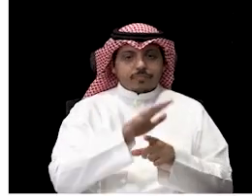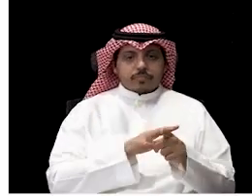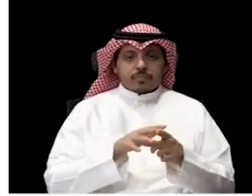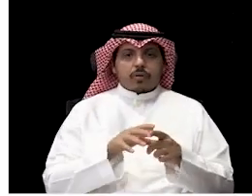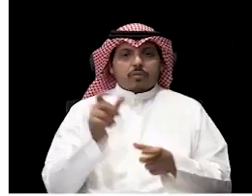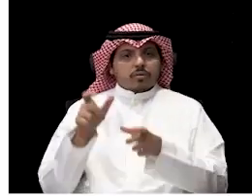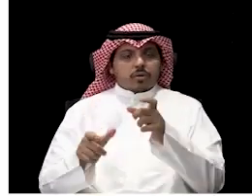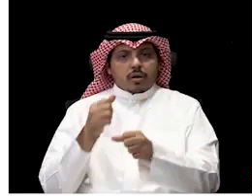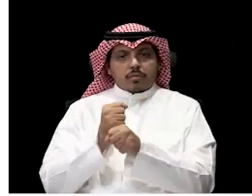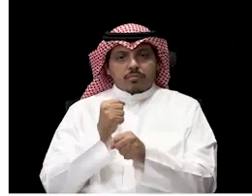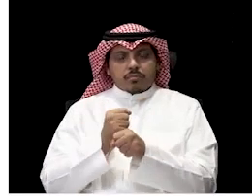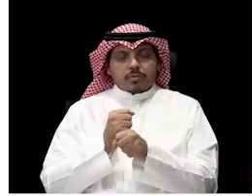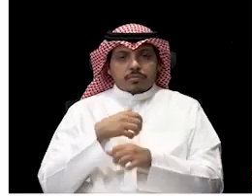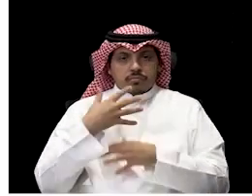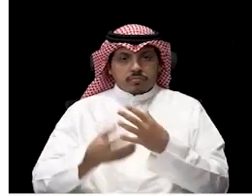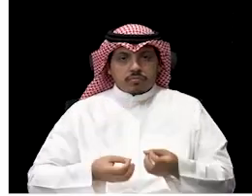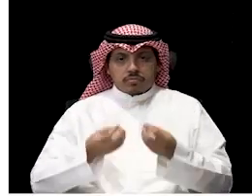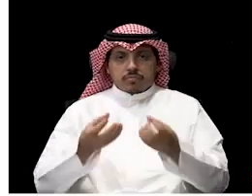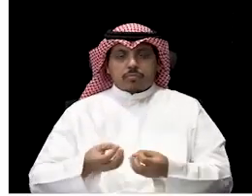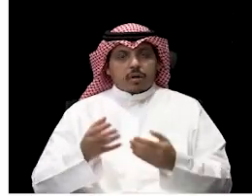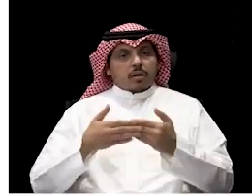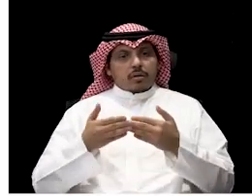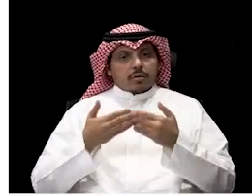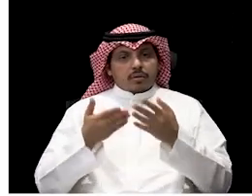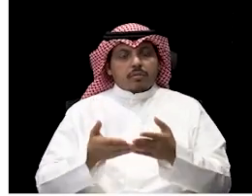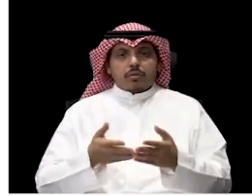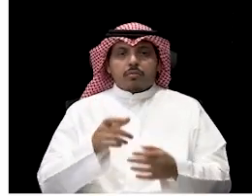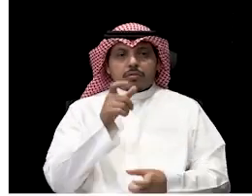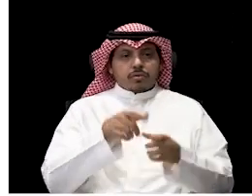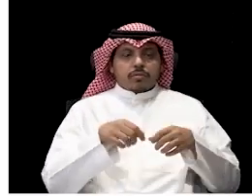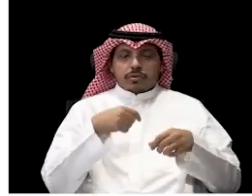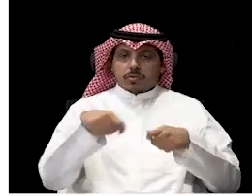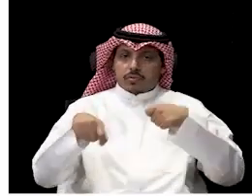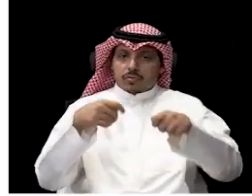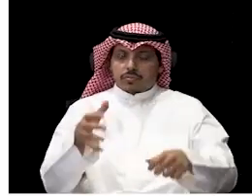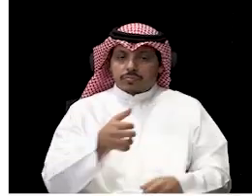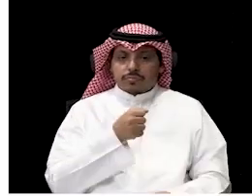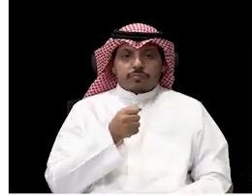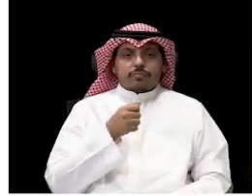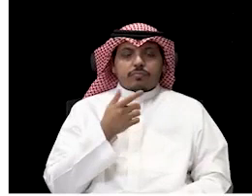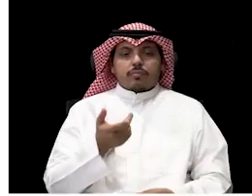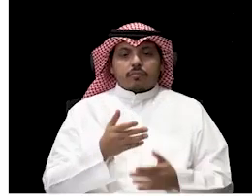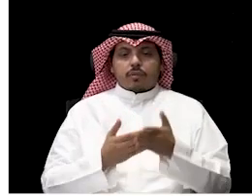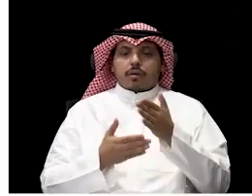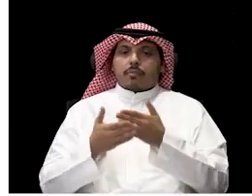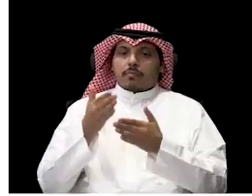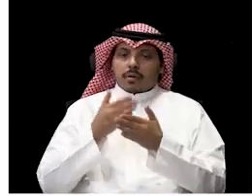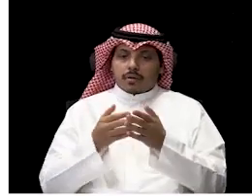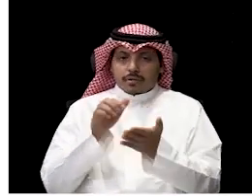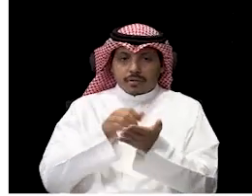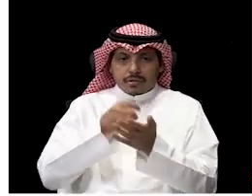الأنشطة البشرية من إنتاج وخدمات واستهلاك. مجالاته هي البناء